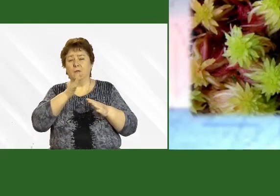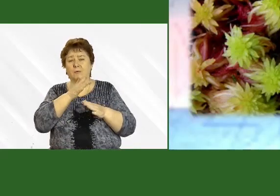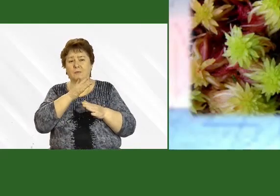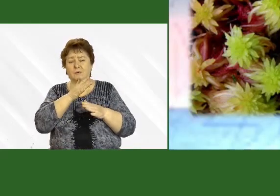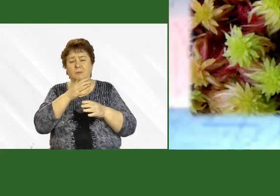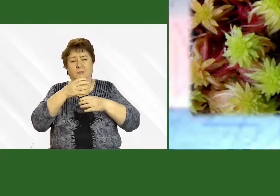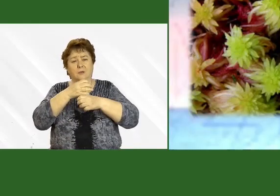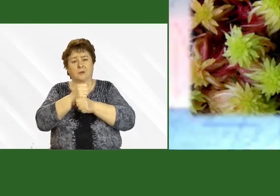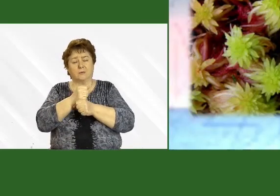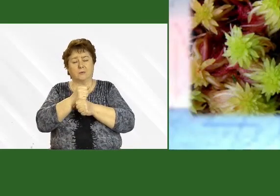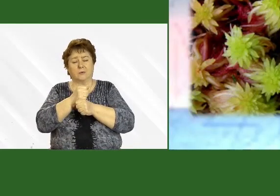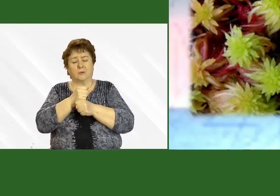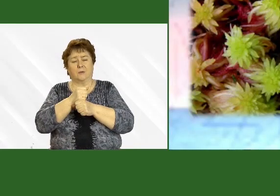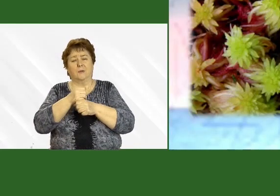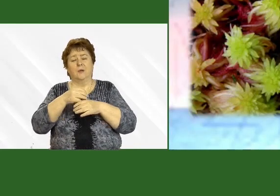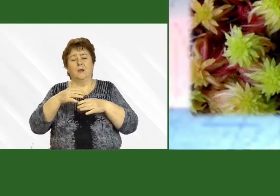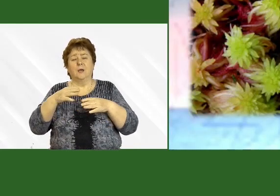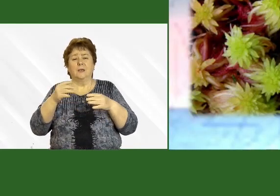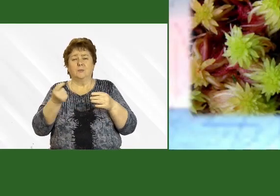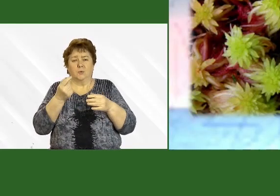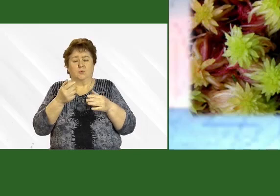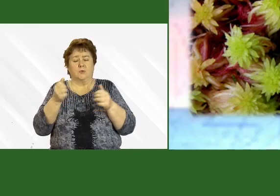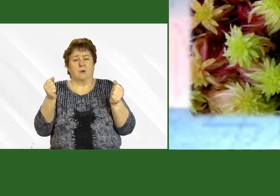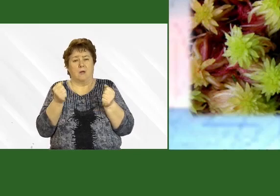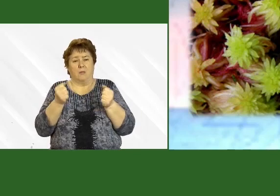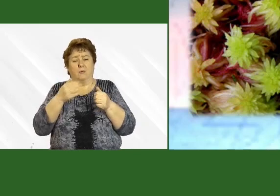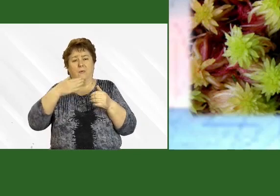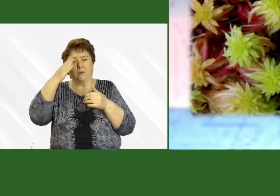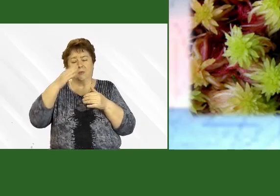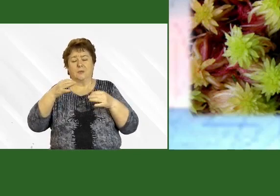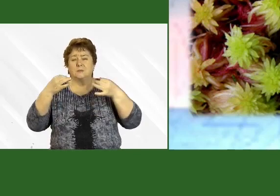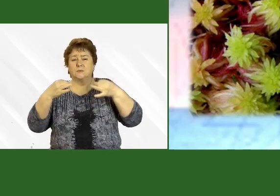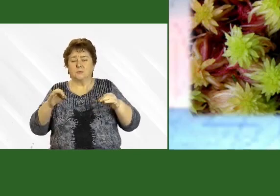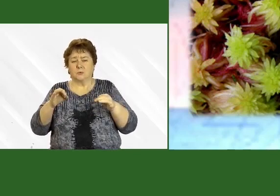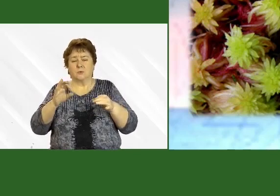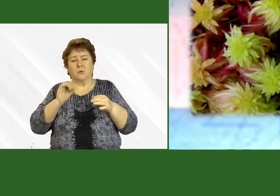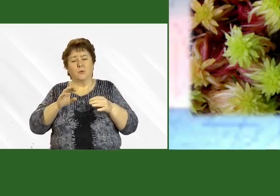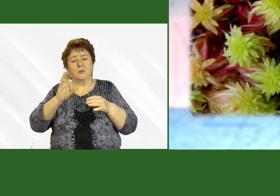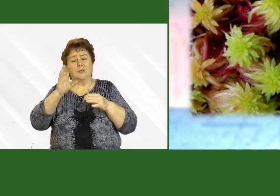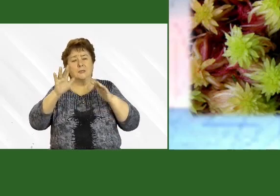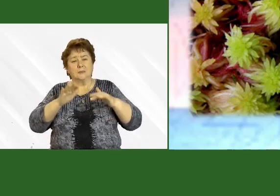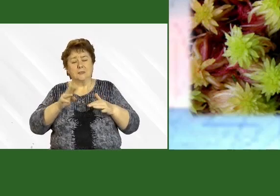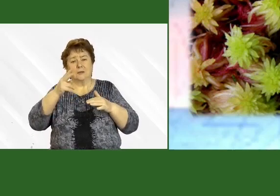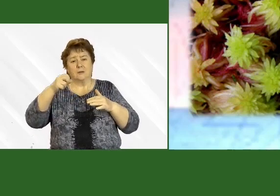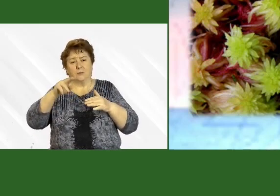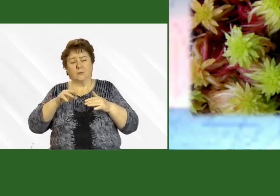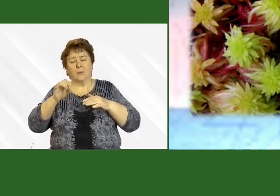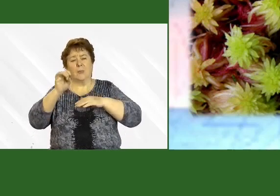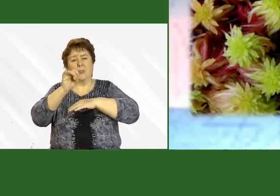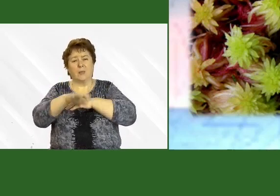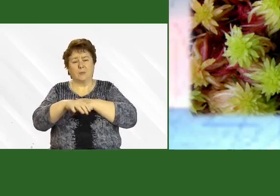короткого и прохладного лета местах освобожденных от снега и льда на бедных